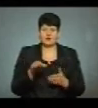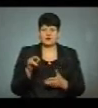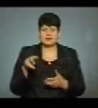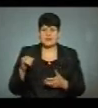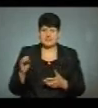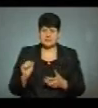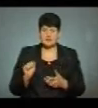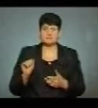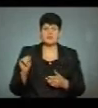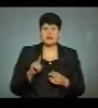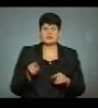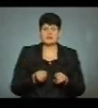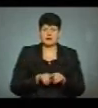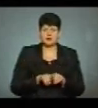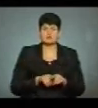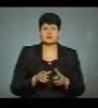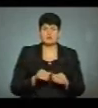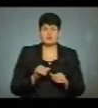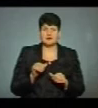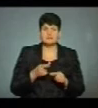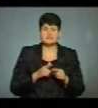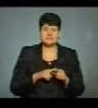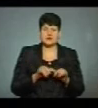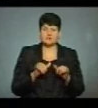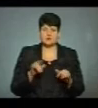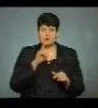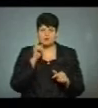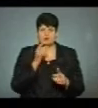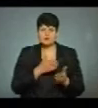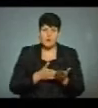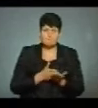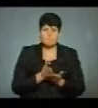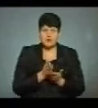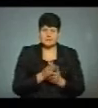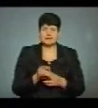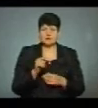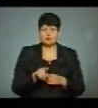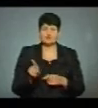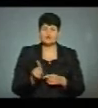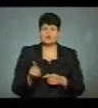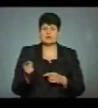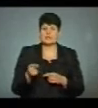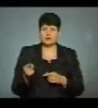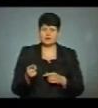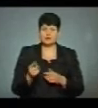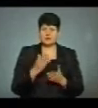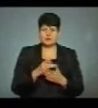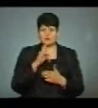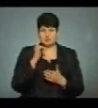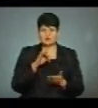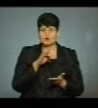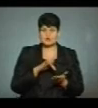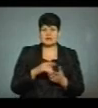молоді, а також окремо це загалом розвитком молодіжної політики, тому що Тернопіль став молодіжною